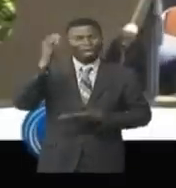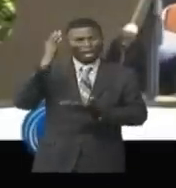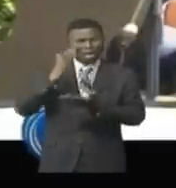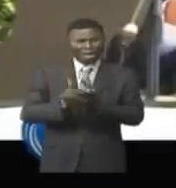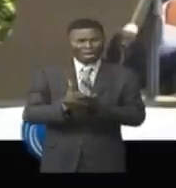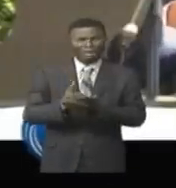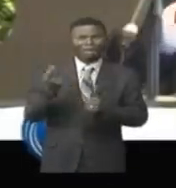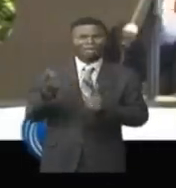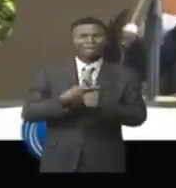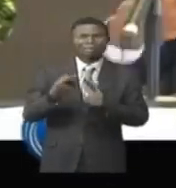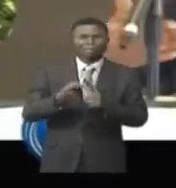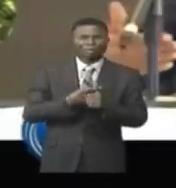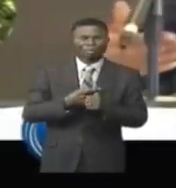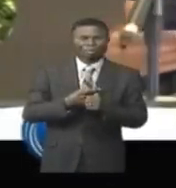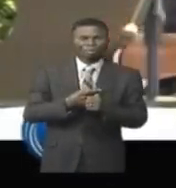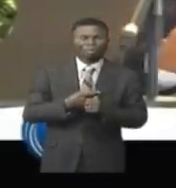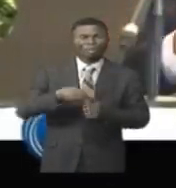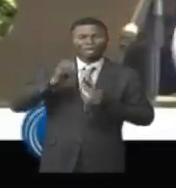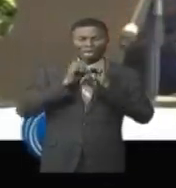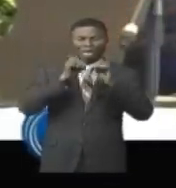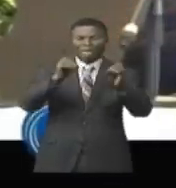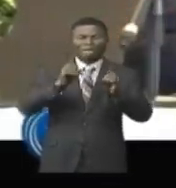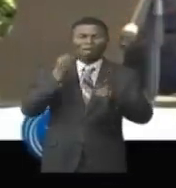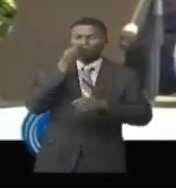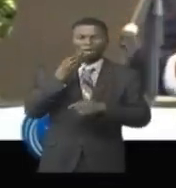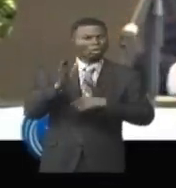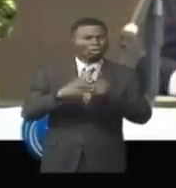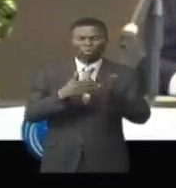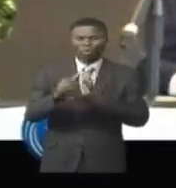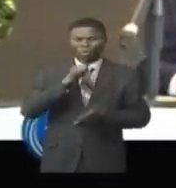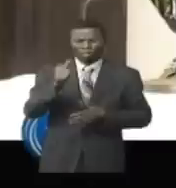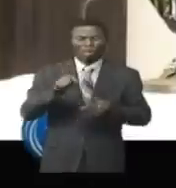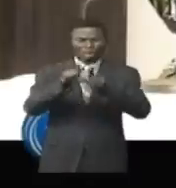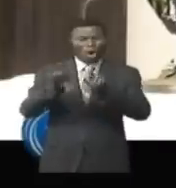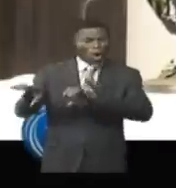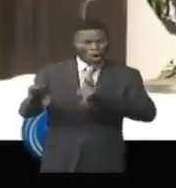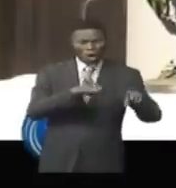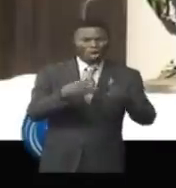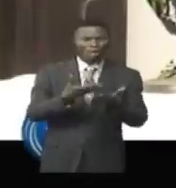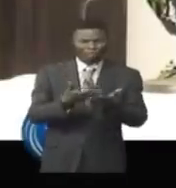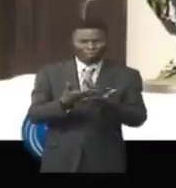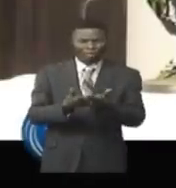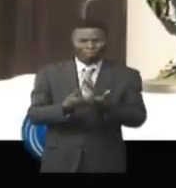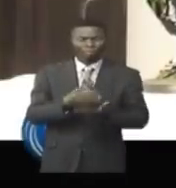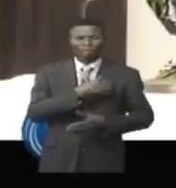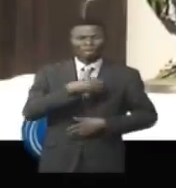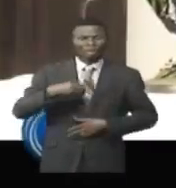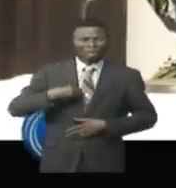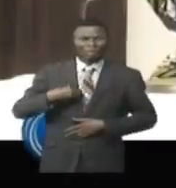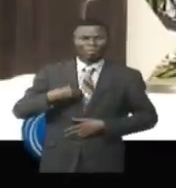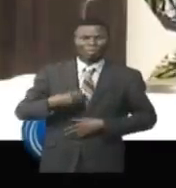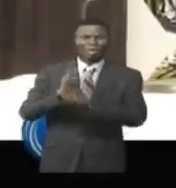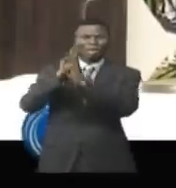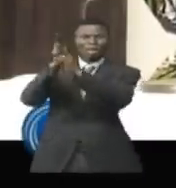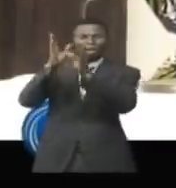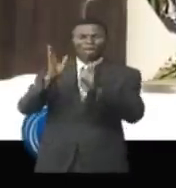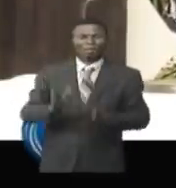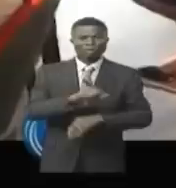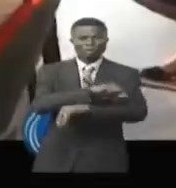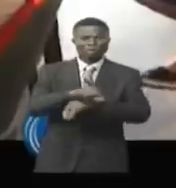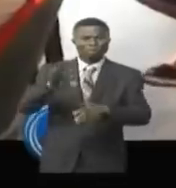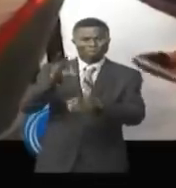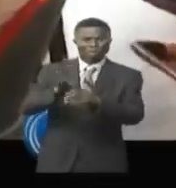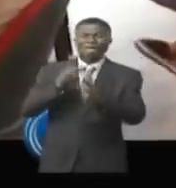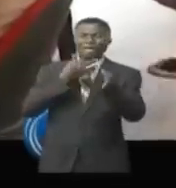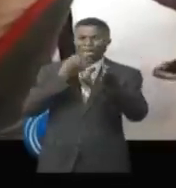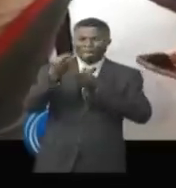par un discours, mais c'est aussi par des actes. Madame Patricia Nseya, rapporteure de la CENI, a signifié